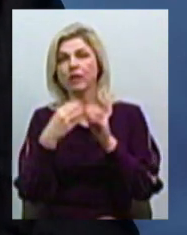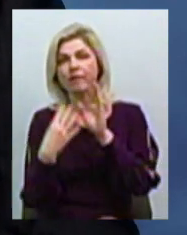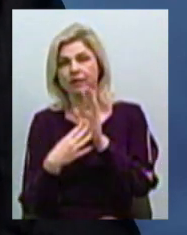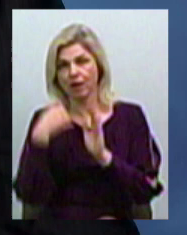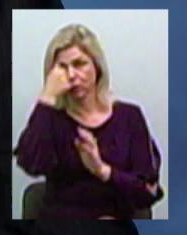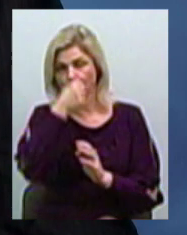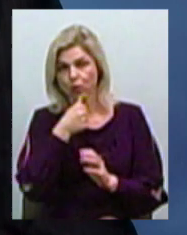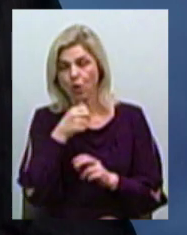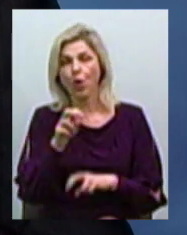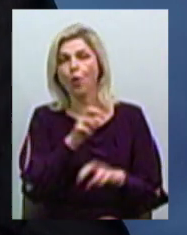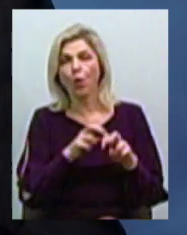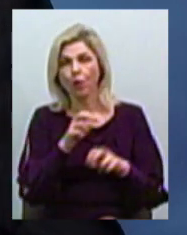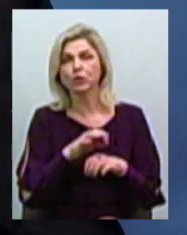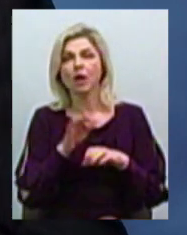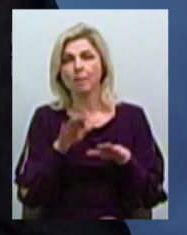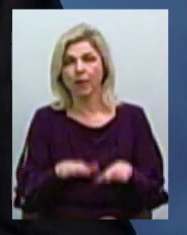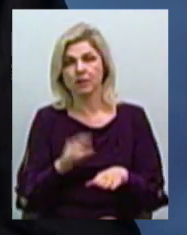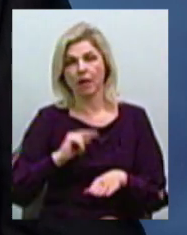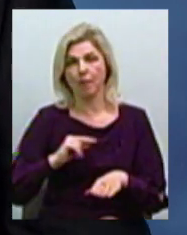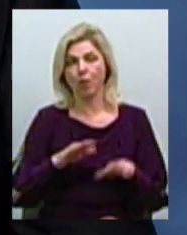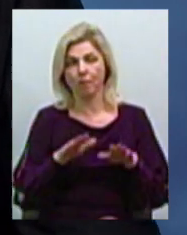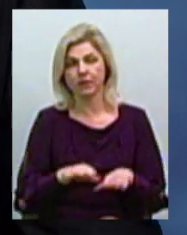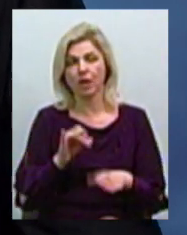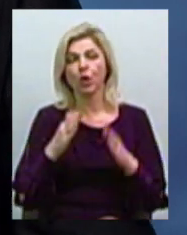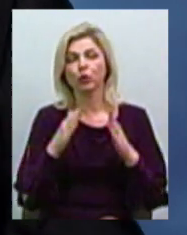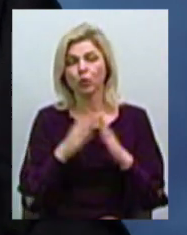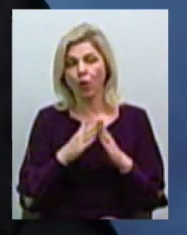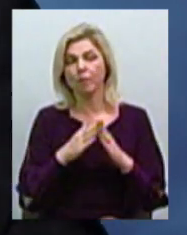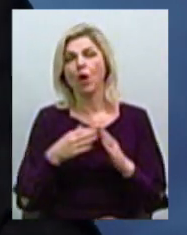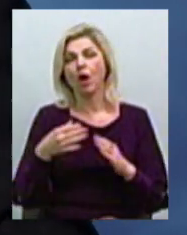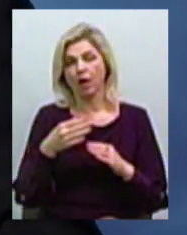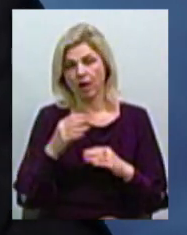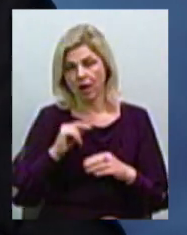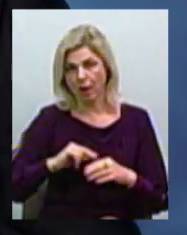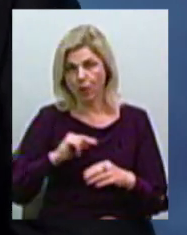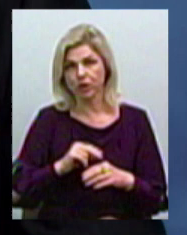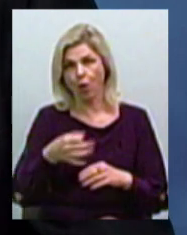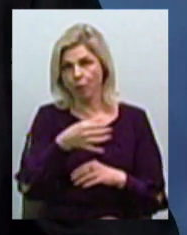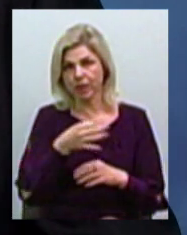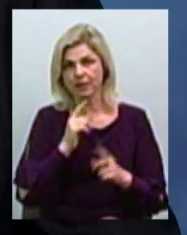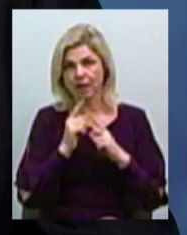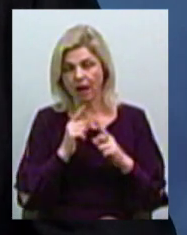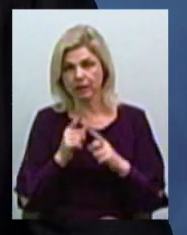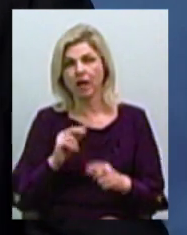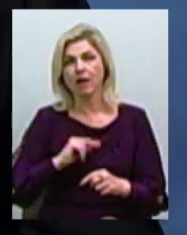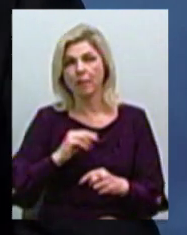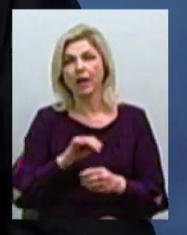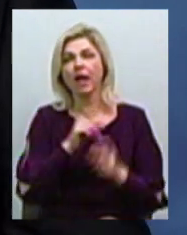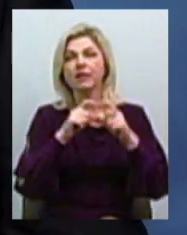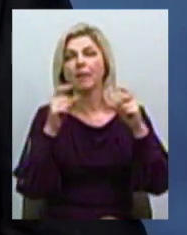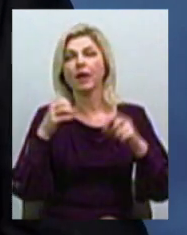2019. Обшуки проводились на робочих місцях та вдома у представників Миколаївської обласної ради, співробітників Департаменту освіти і науки